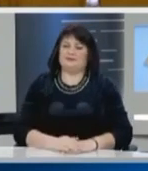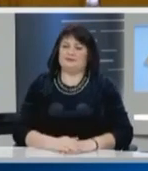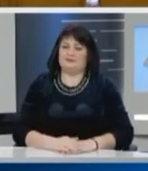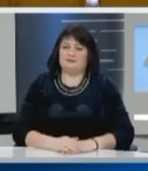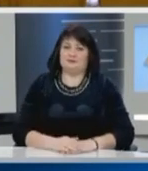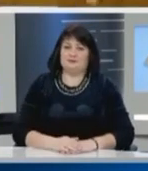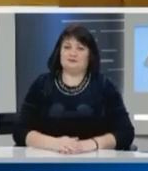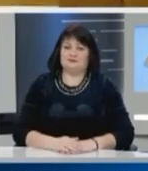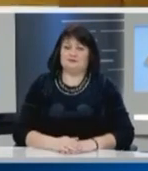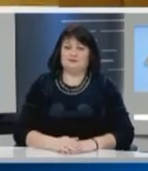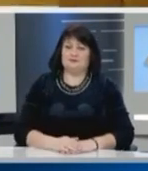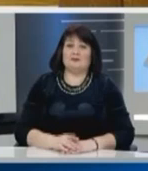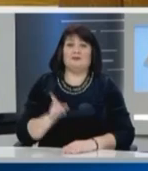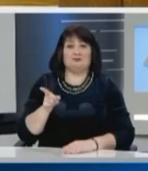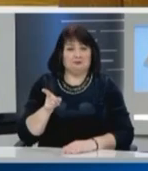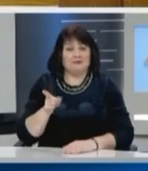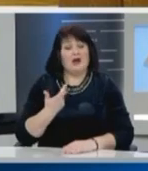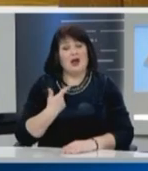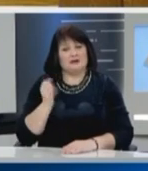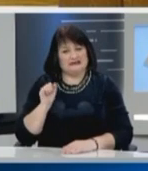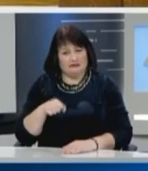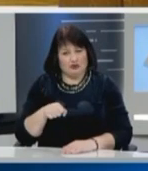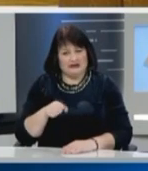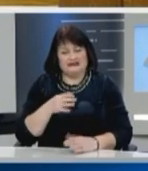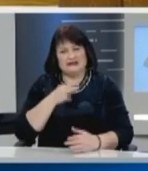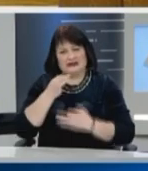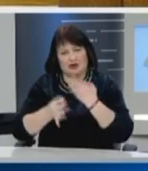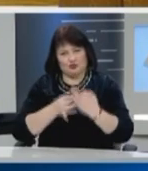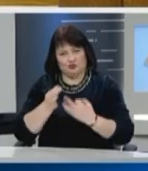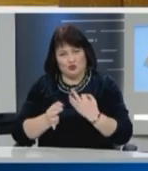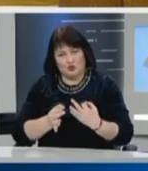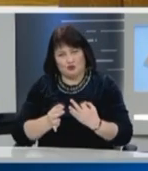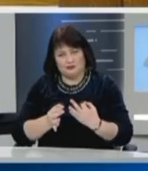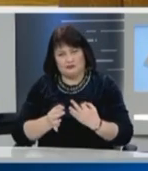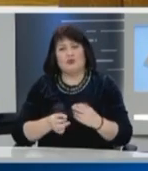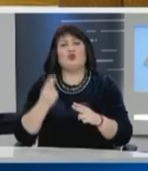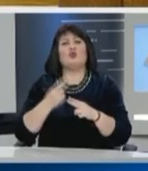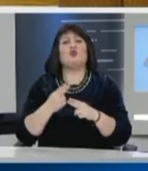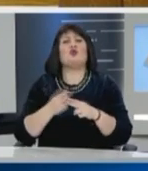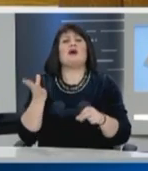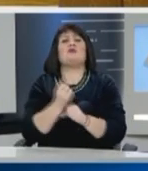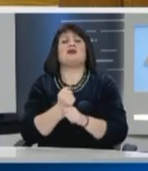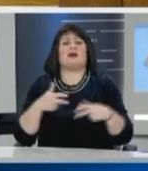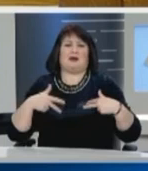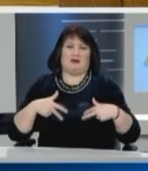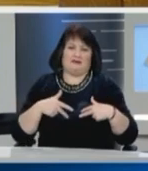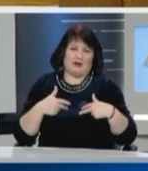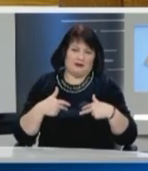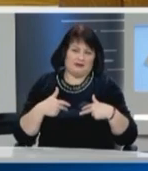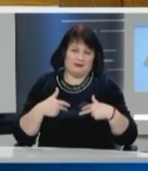Αν δεν έχετε αντίρρηση, να σας πω λοιπόν ότι αυτή την μεγάλη επιτυχία της